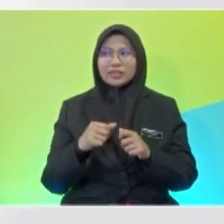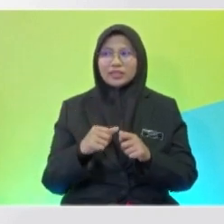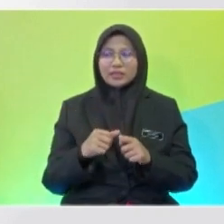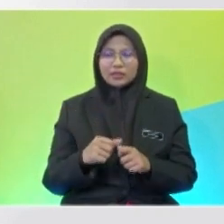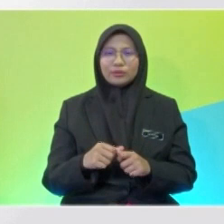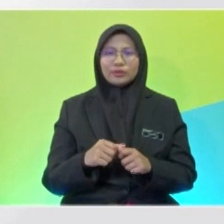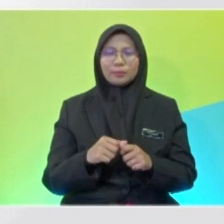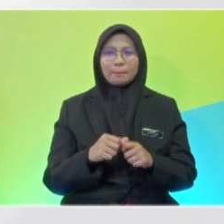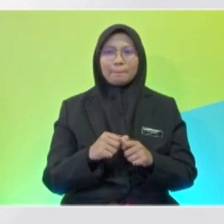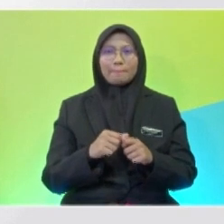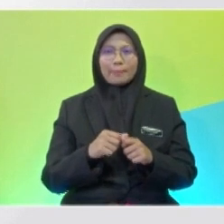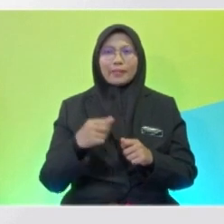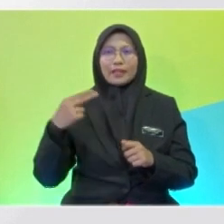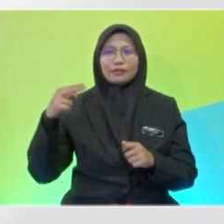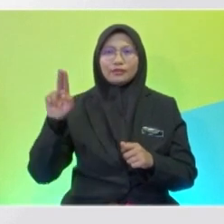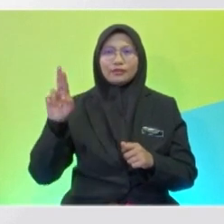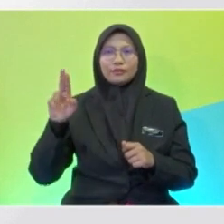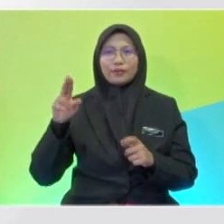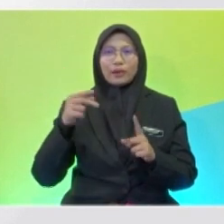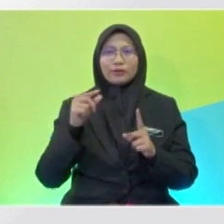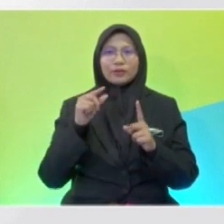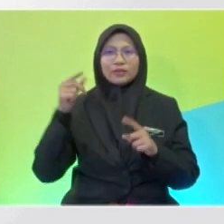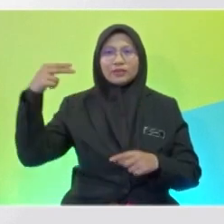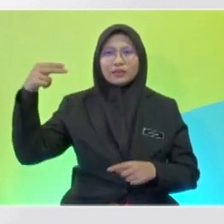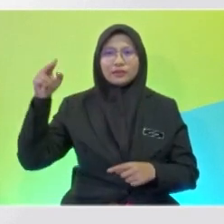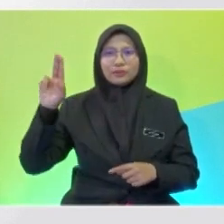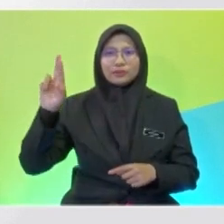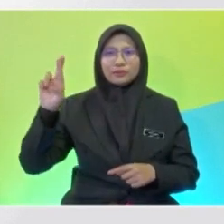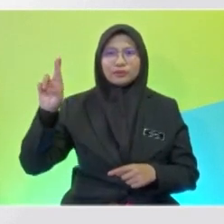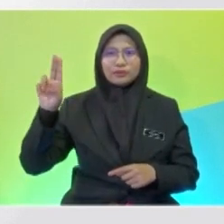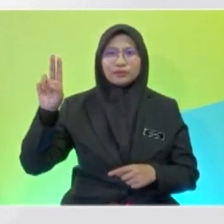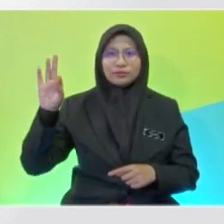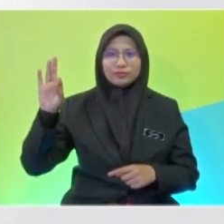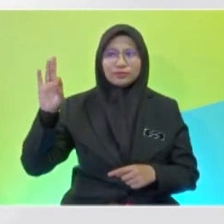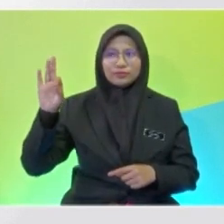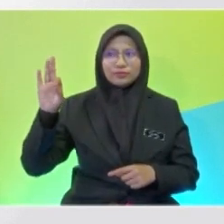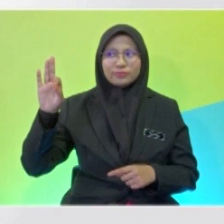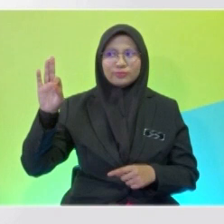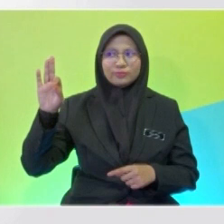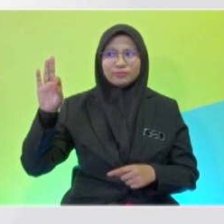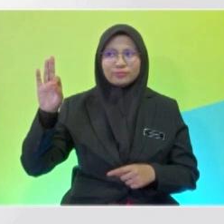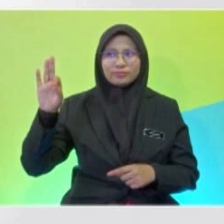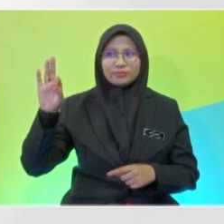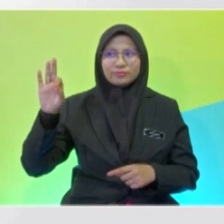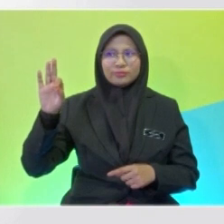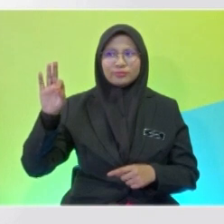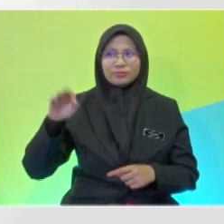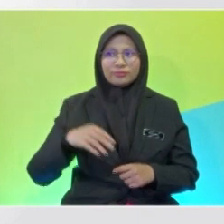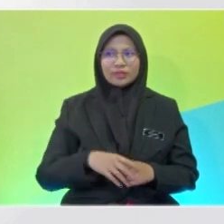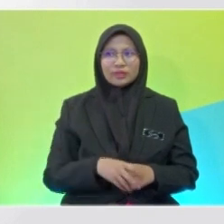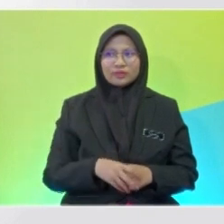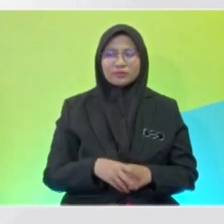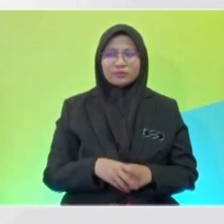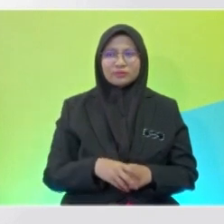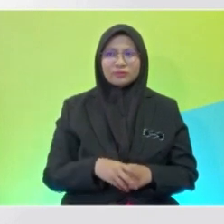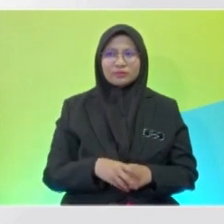pada bagian soal dan tersebut jadi karbohidrat kita pilih yang mana satu makanan berbentuk karbo kalau saya juga saya